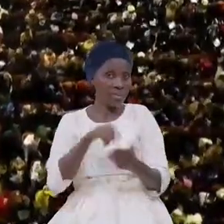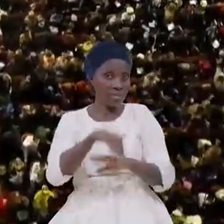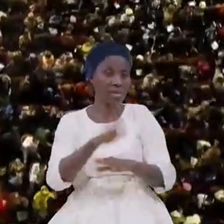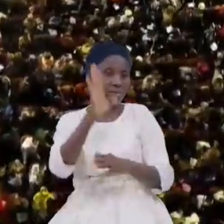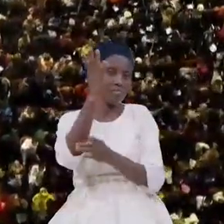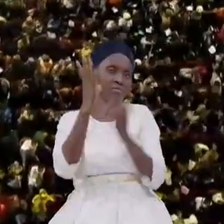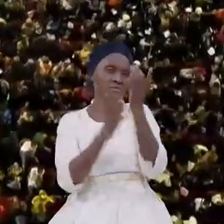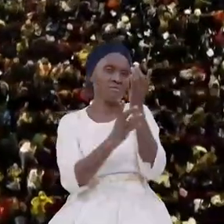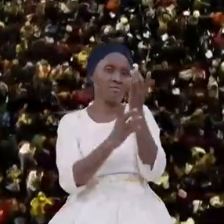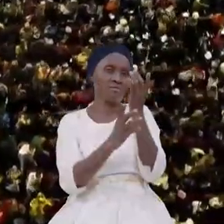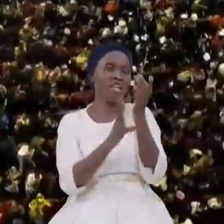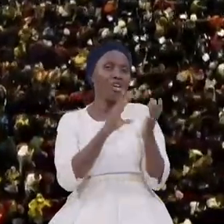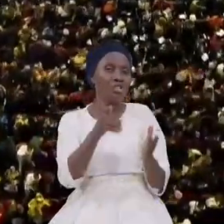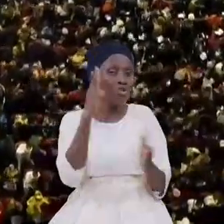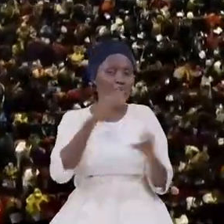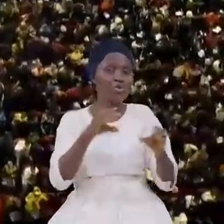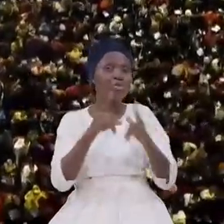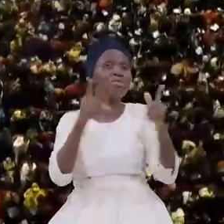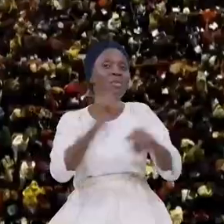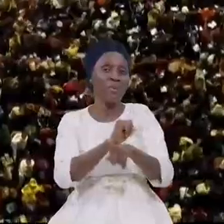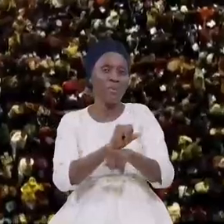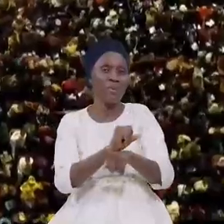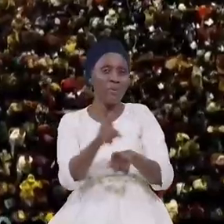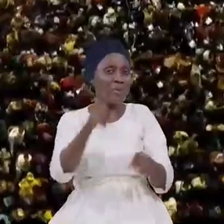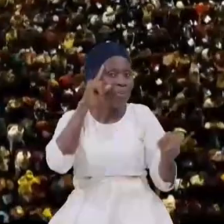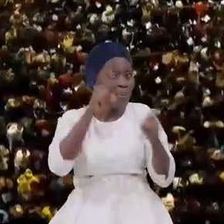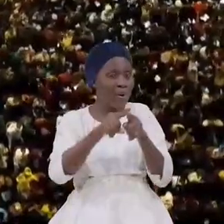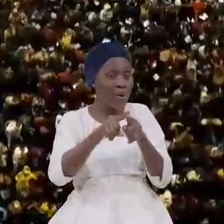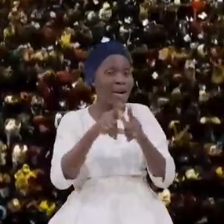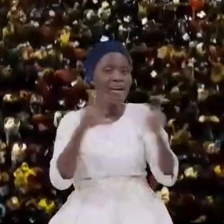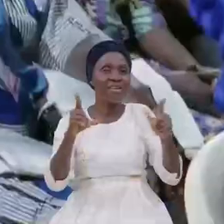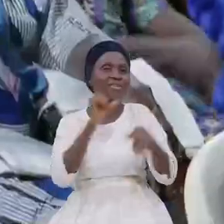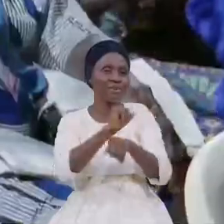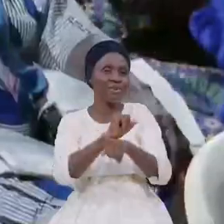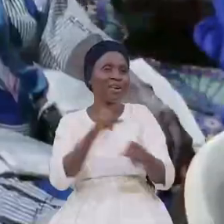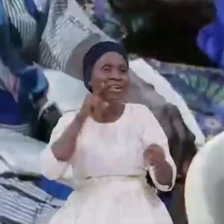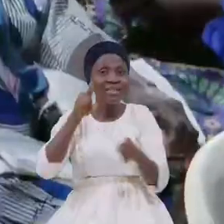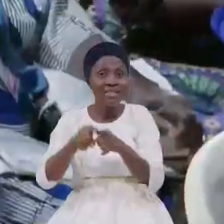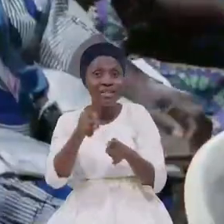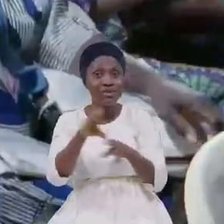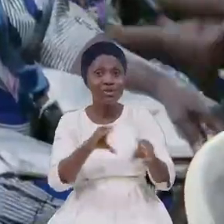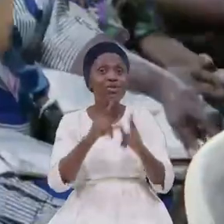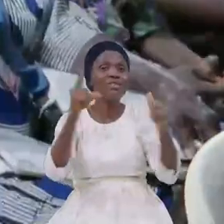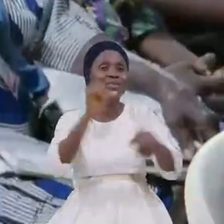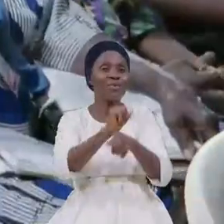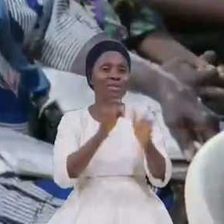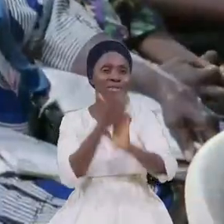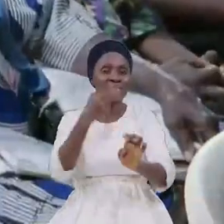Et vous allez faire des exploits. Frères, des exploits pour vous. Sœurs, des exploits pour